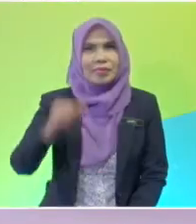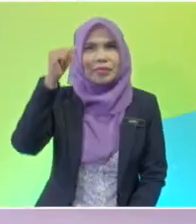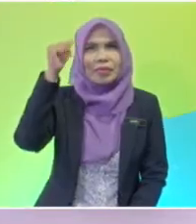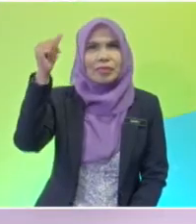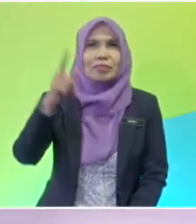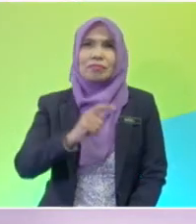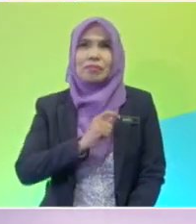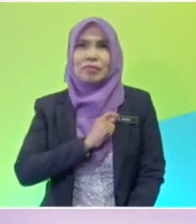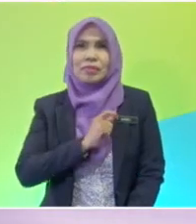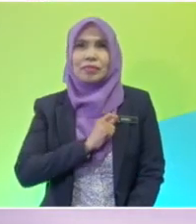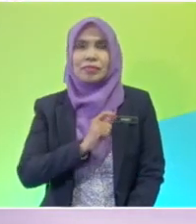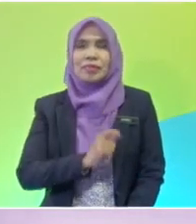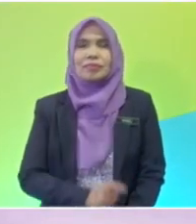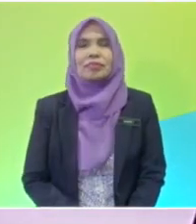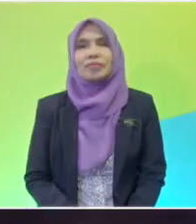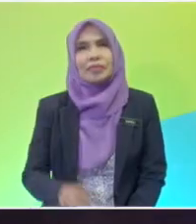Waalaikumsalam